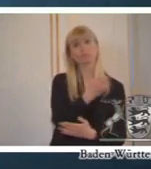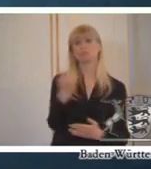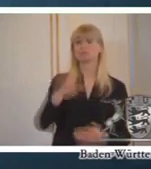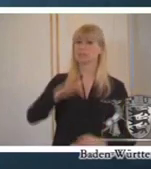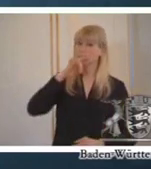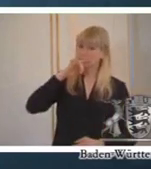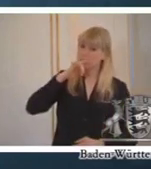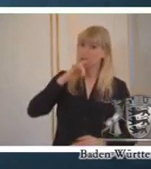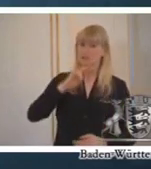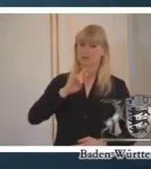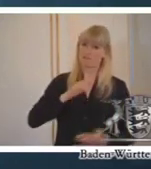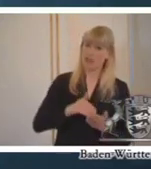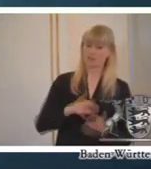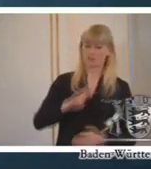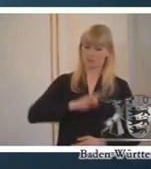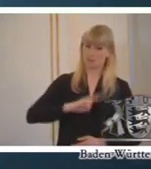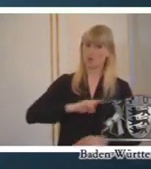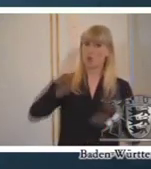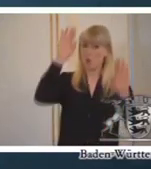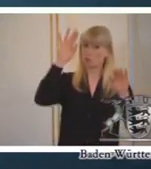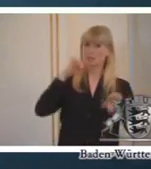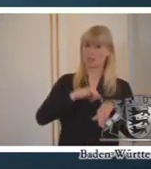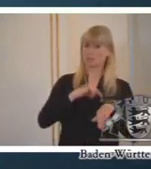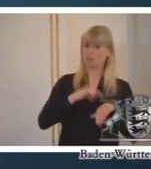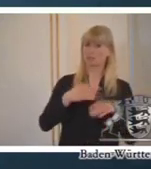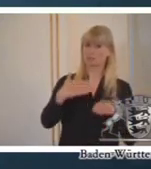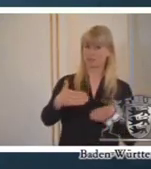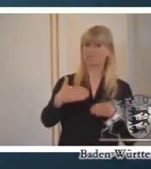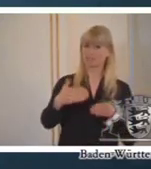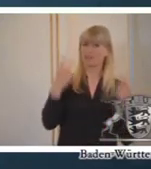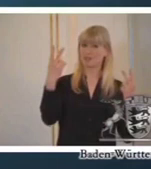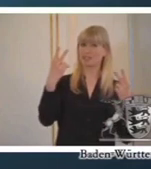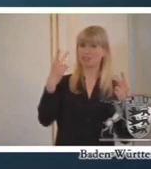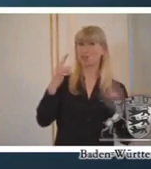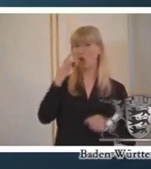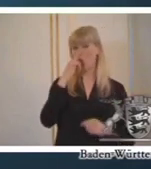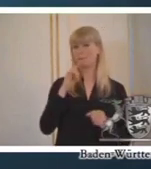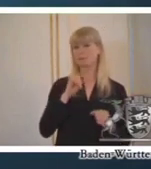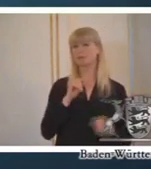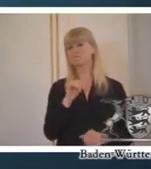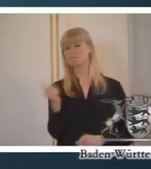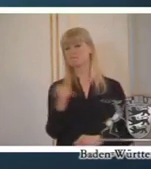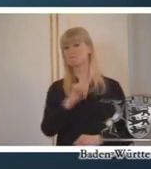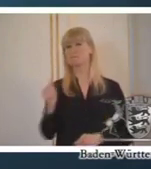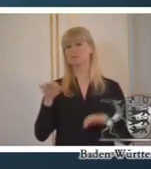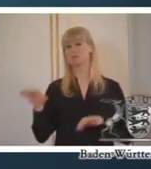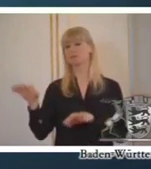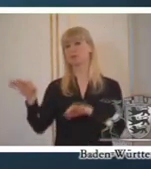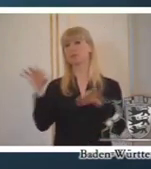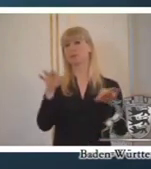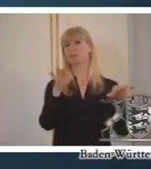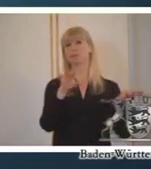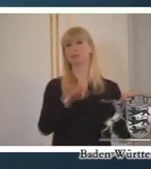Tage werden sehr, sehr entscheidend sein, ob es eben gelingt, das, was wir jetzt im Trend sehen, auch fortzusetzen. Das ist der Schlüssel